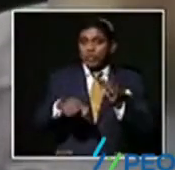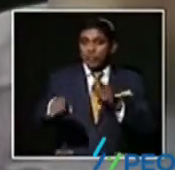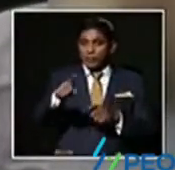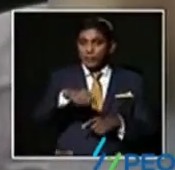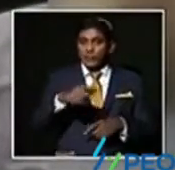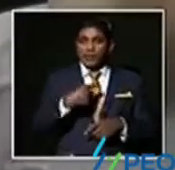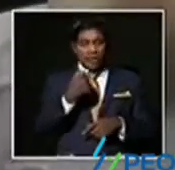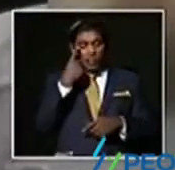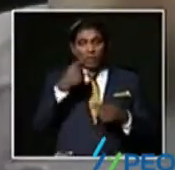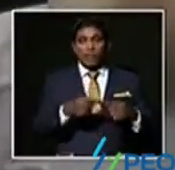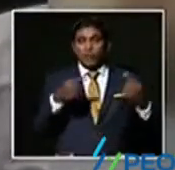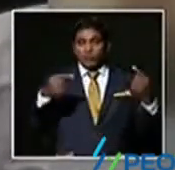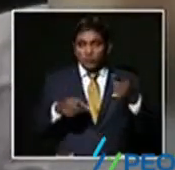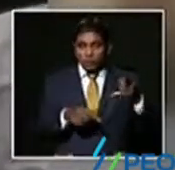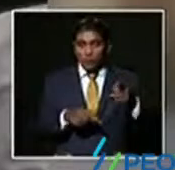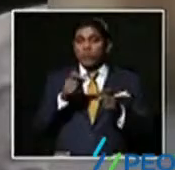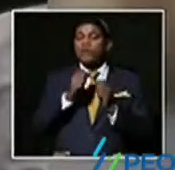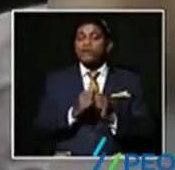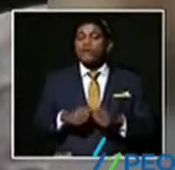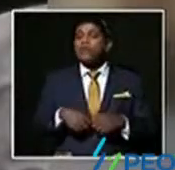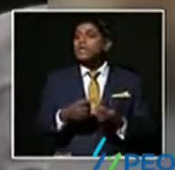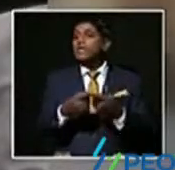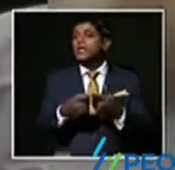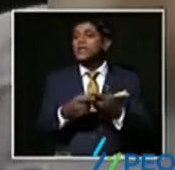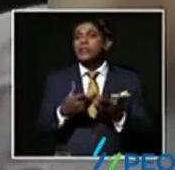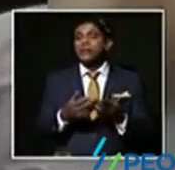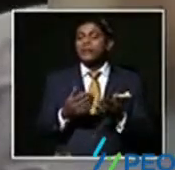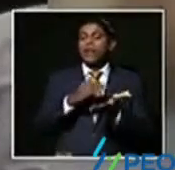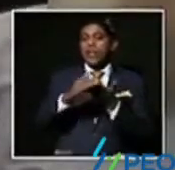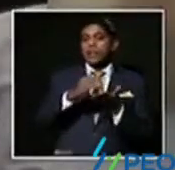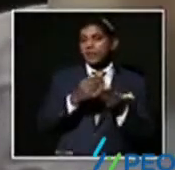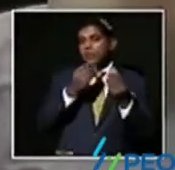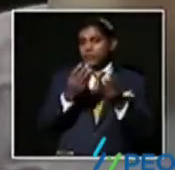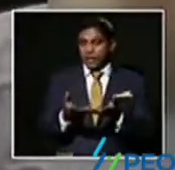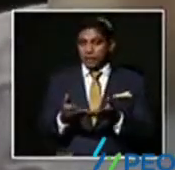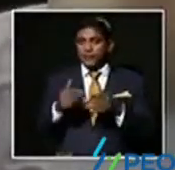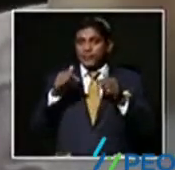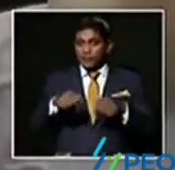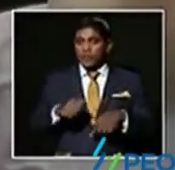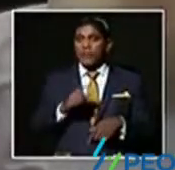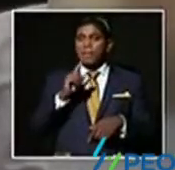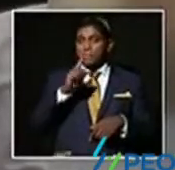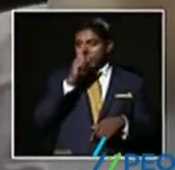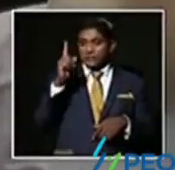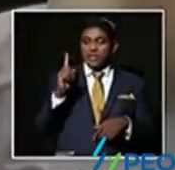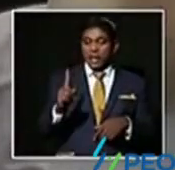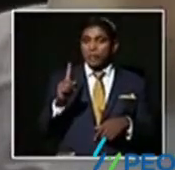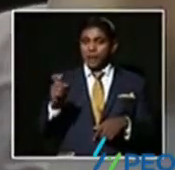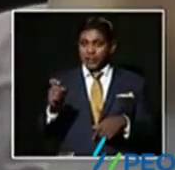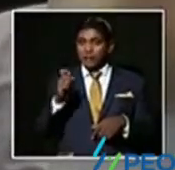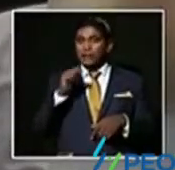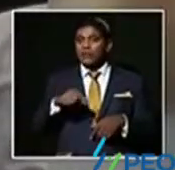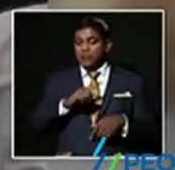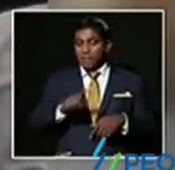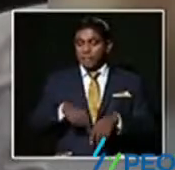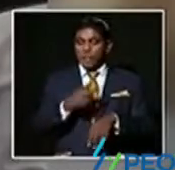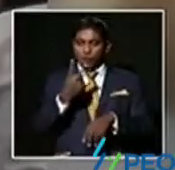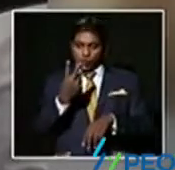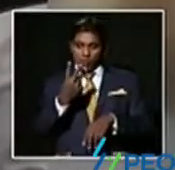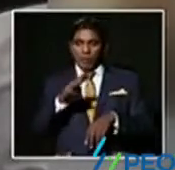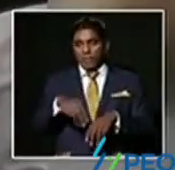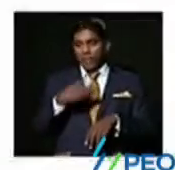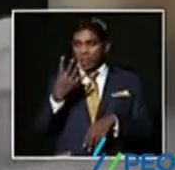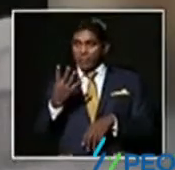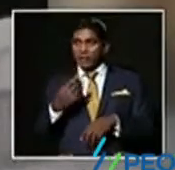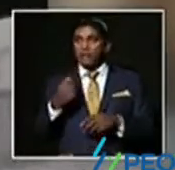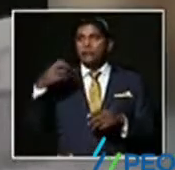මතයට විරුද්ධ වෙනකොට ඔහු කටයුතු කරේ නැහැ ඒ අවශ්‍ය සහනය ලබා දෙන්න. ඒ නිසා මොකද වුනේ? පළවෙනි මාසේ කහමාර කාලයේ පැය 3ක 4ක විදුලි කප්පාදුවක්